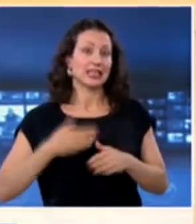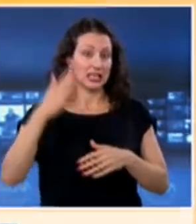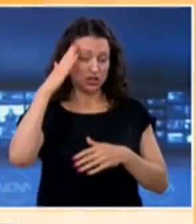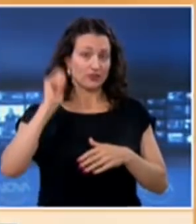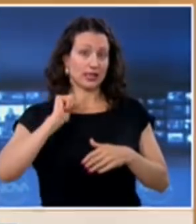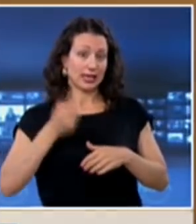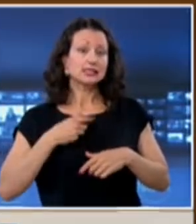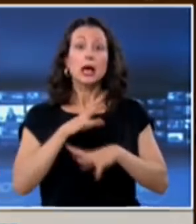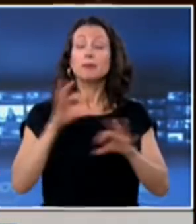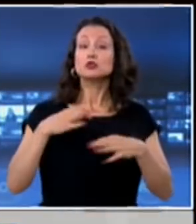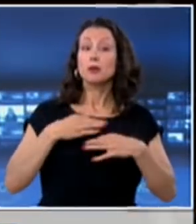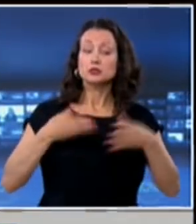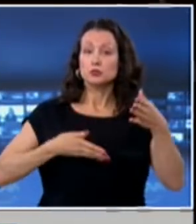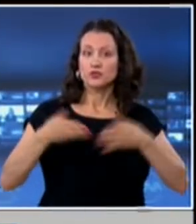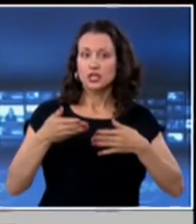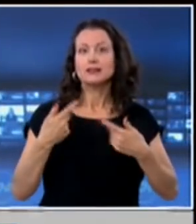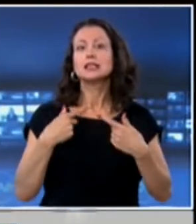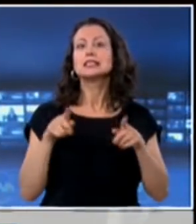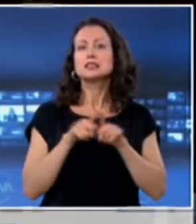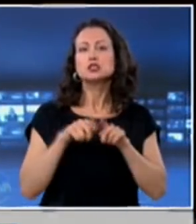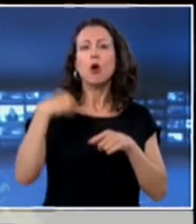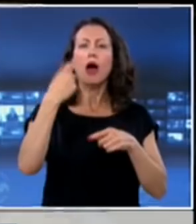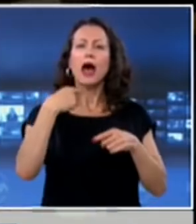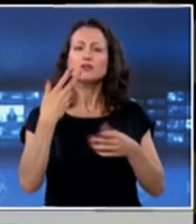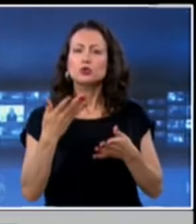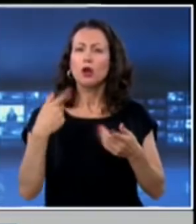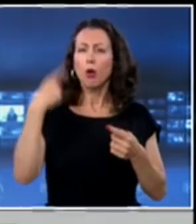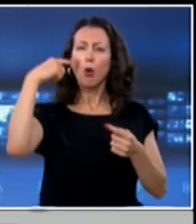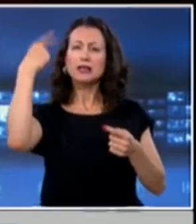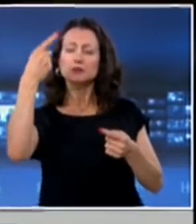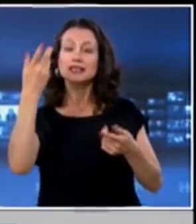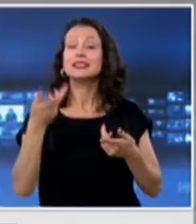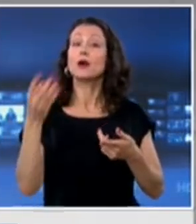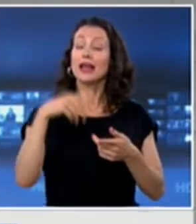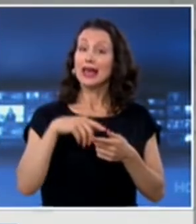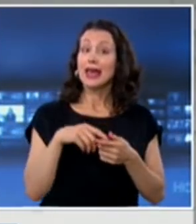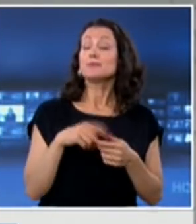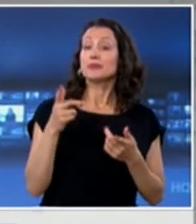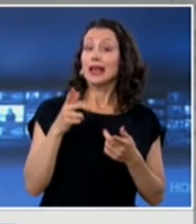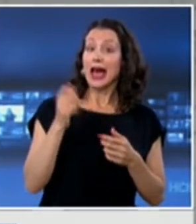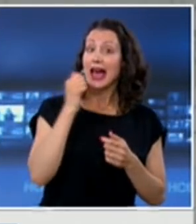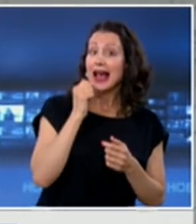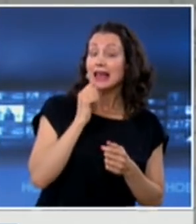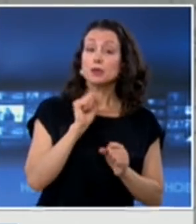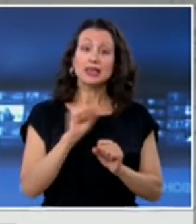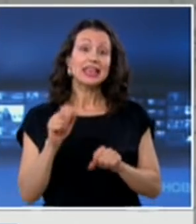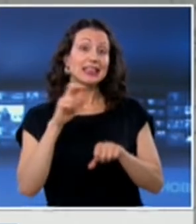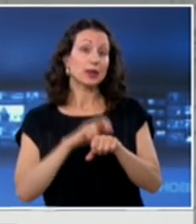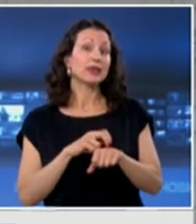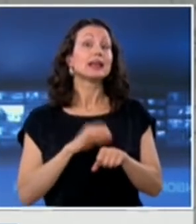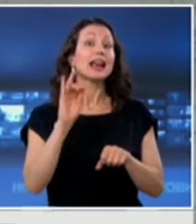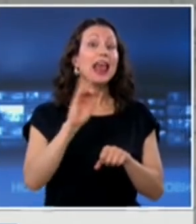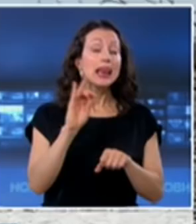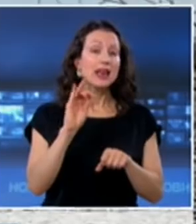пътищата. Автори са Safety Bridge Academy и автомобилният състезател Димитър Илиев. Това е и апел към шофьорите да